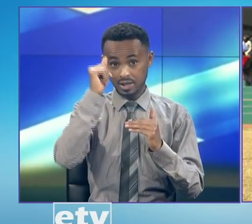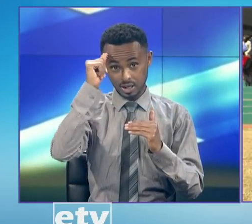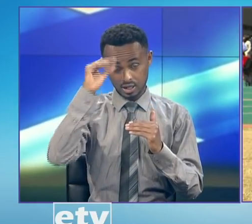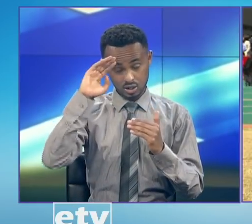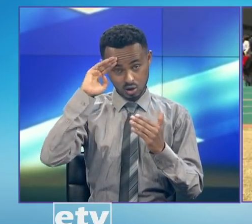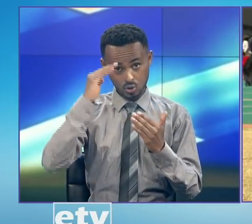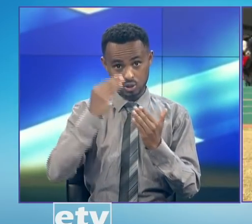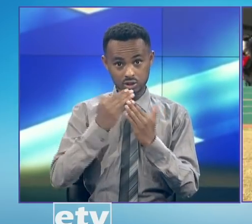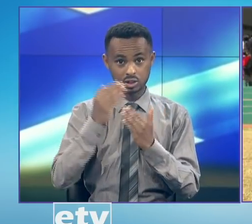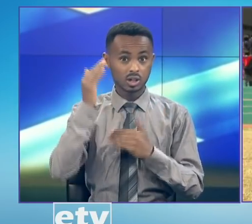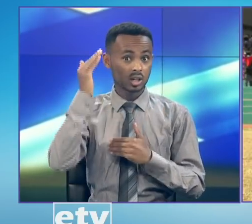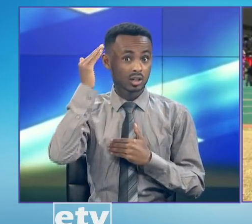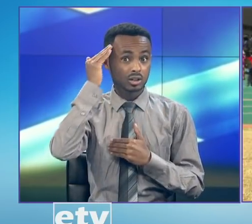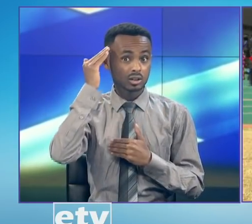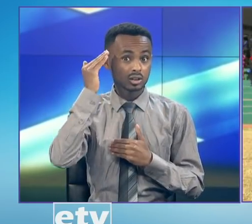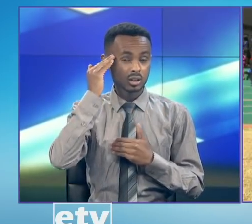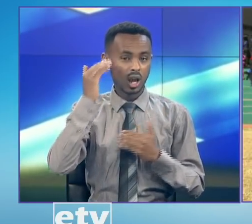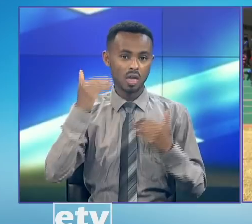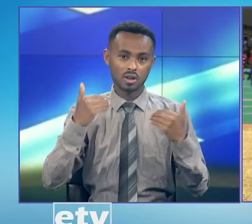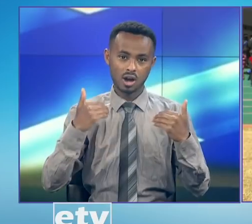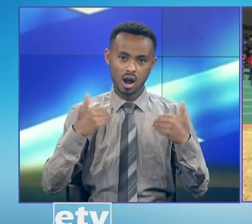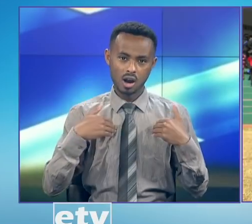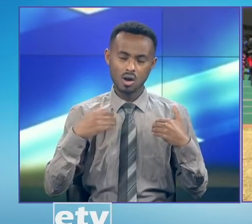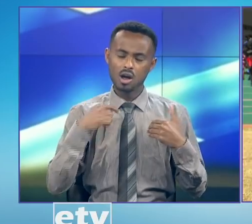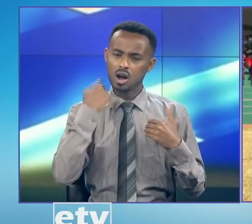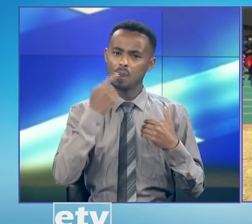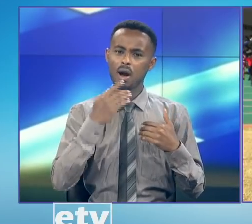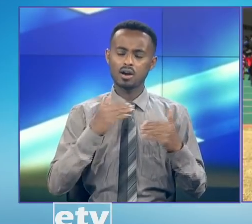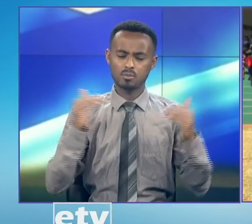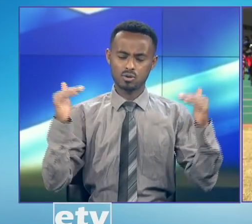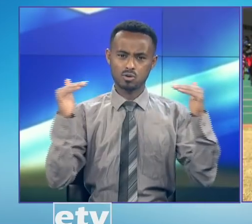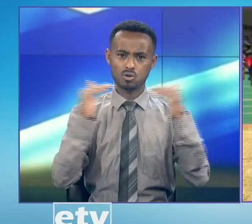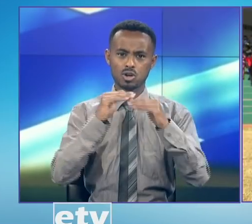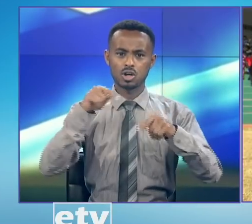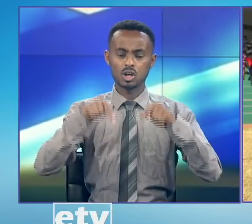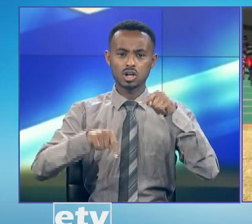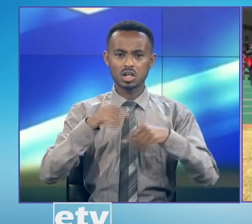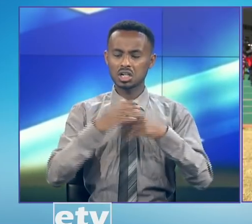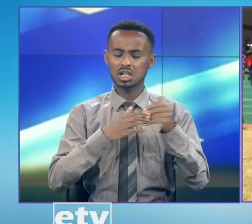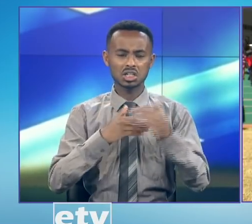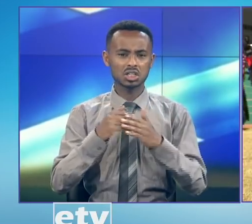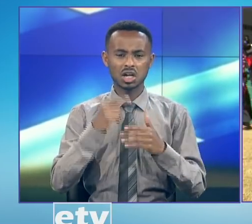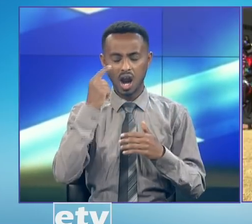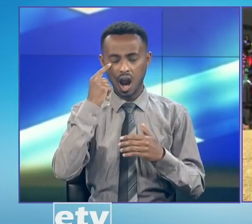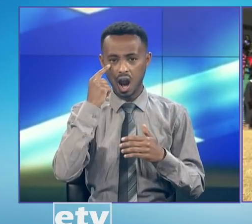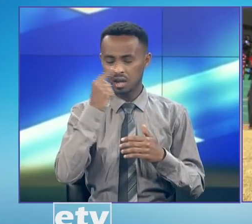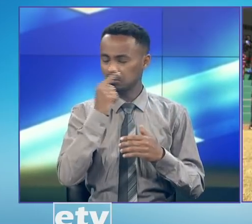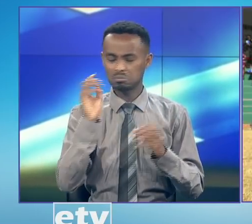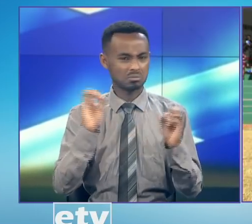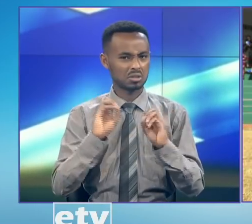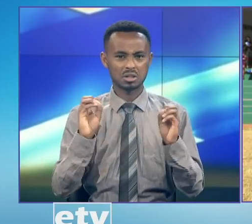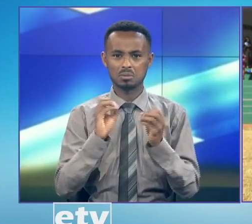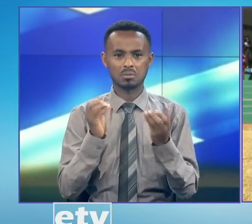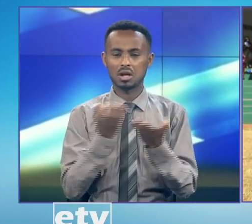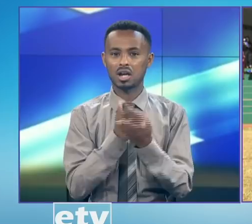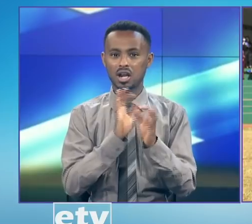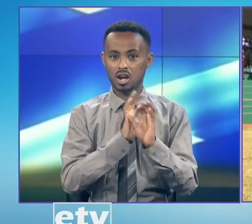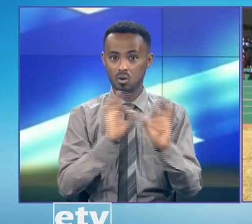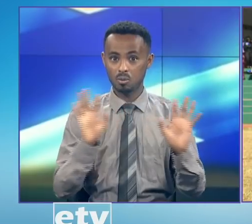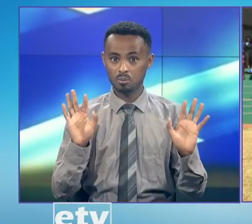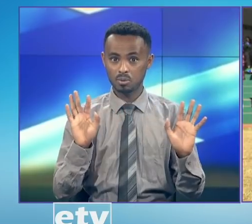ልጅ ጭንቅላት ካለው ከማንም እኩል እግር እጅ አይን ምንም እንትን